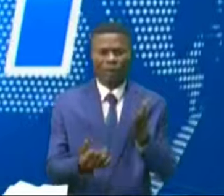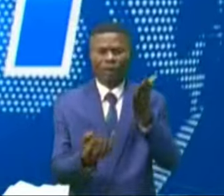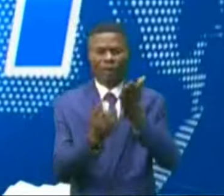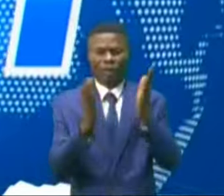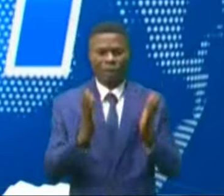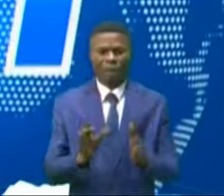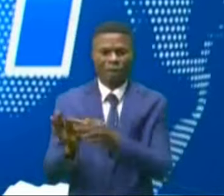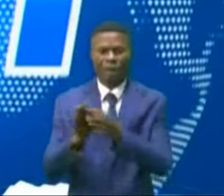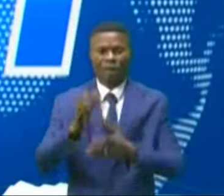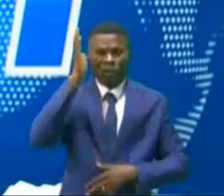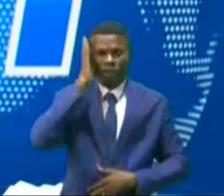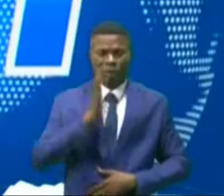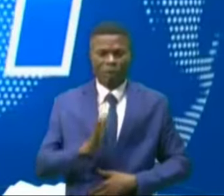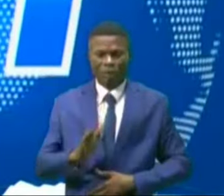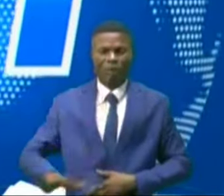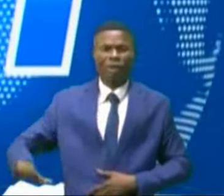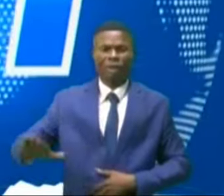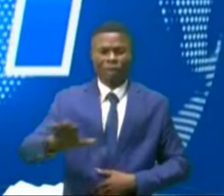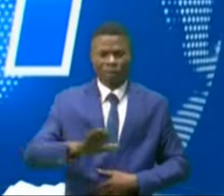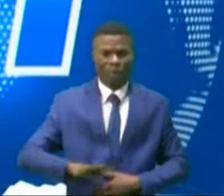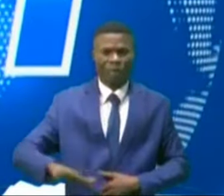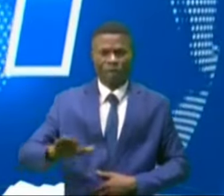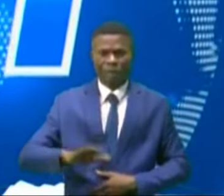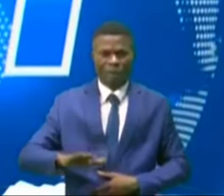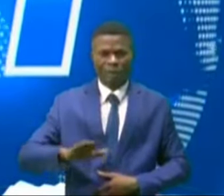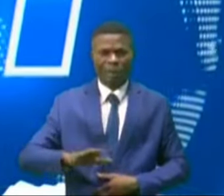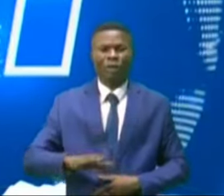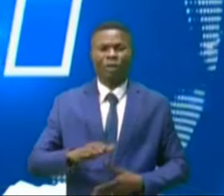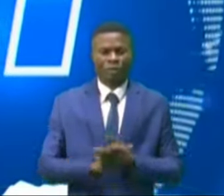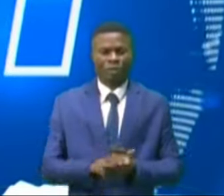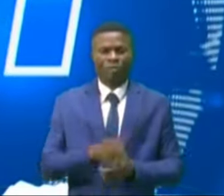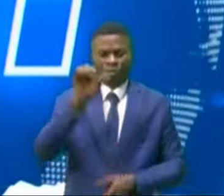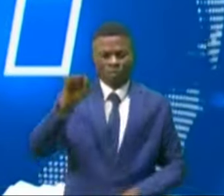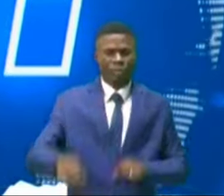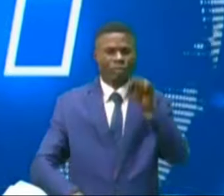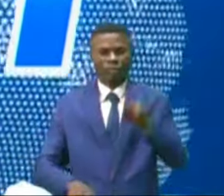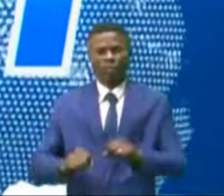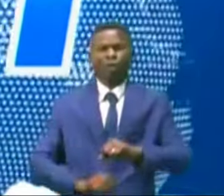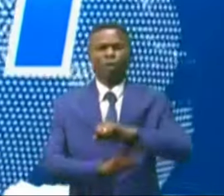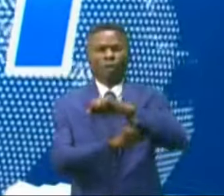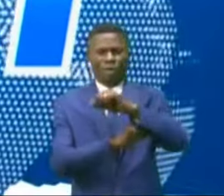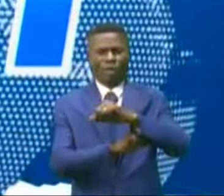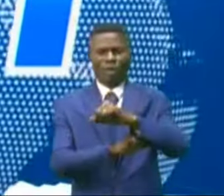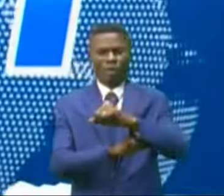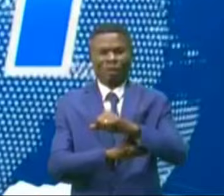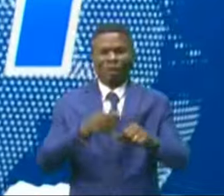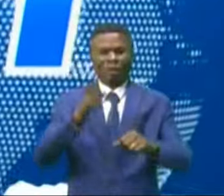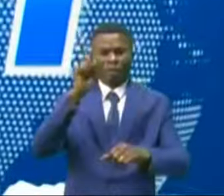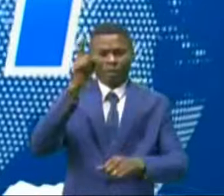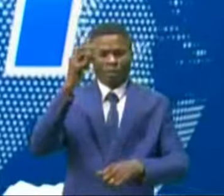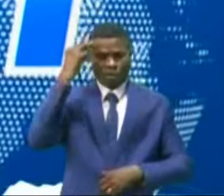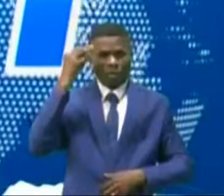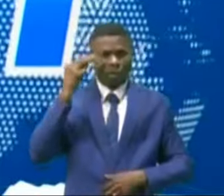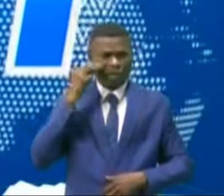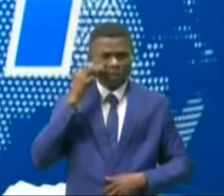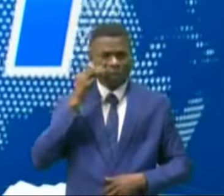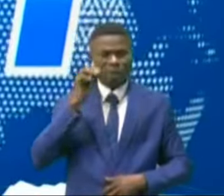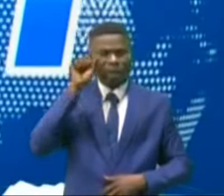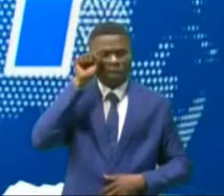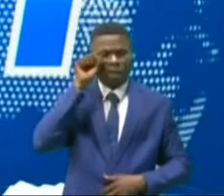ingénieurs de l'Union sacrée de la Nation ont effectué une marche de soutien à la première ministre